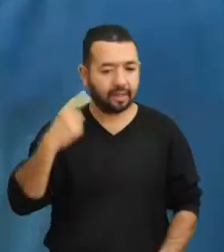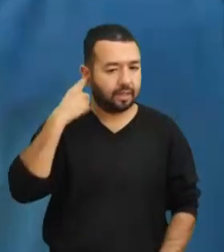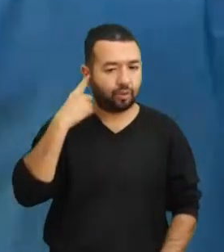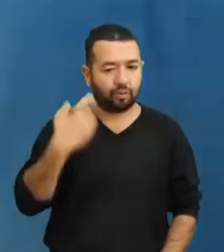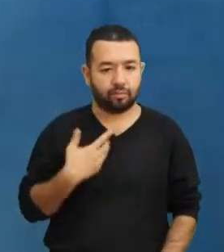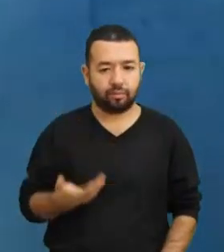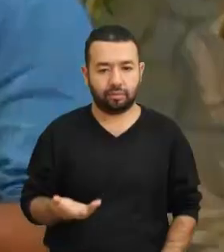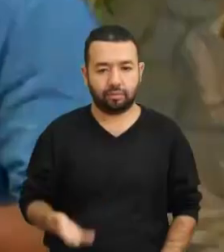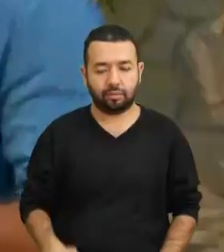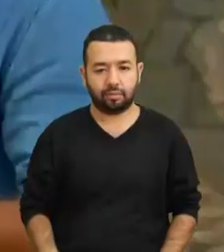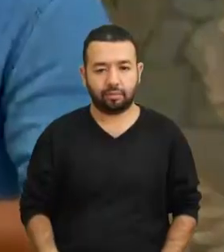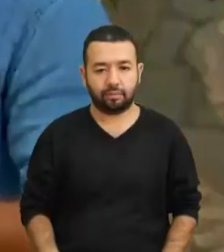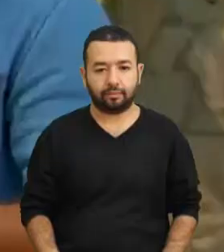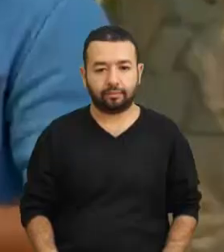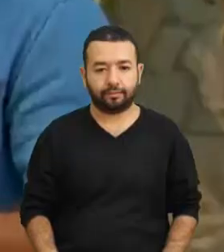ya.